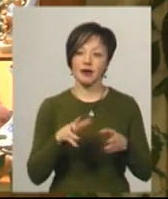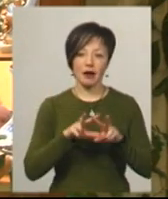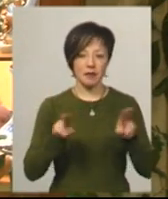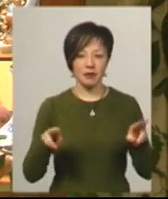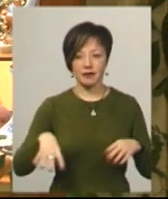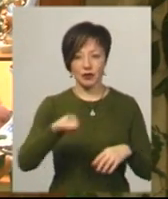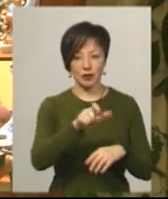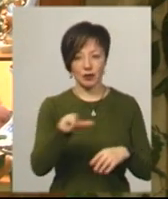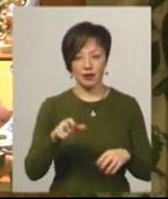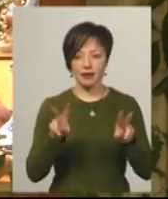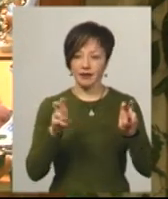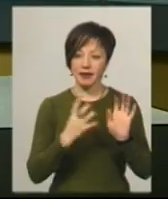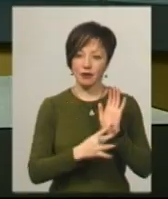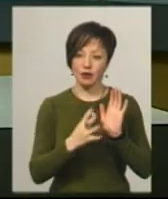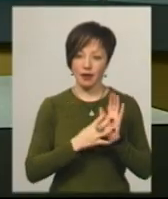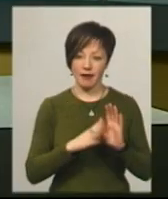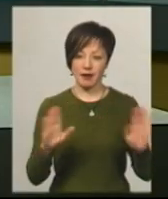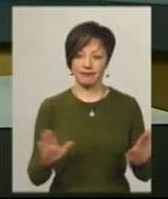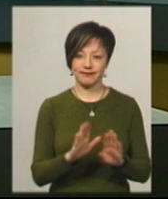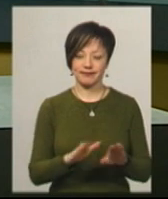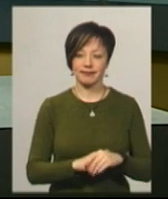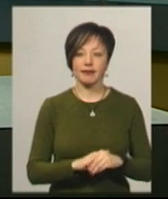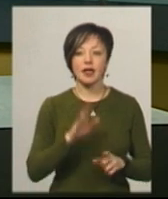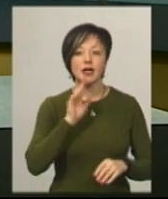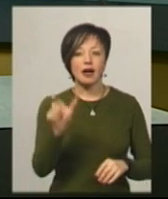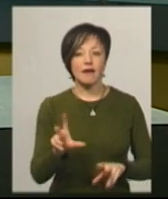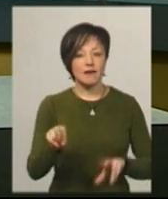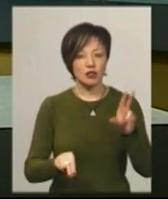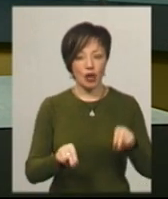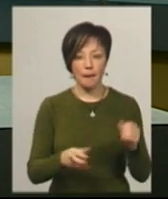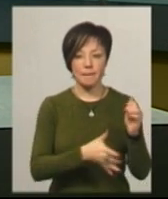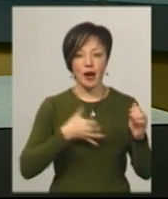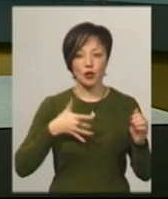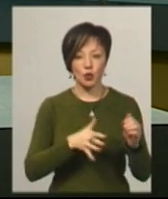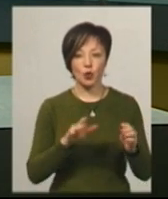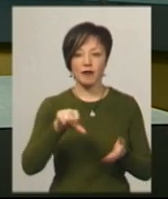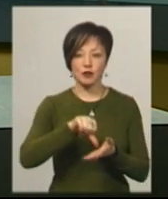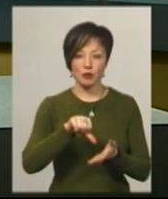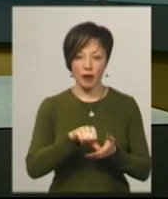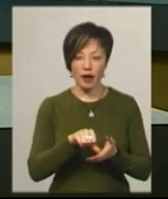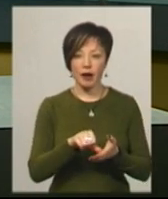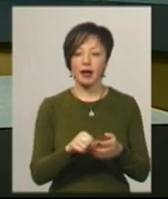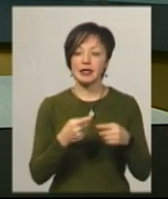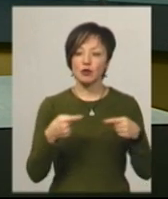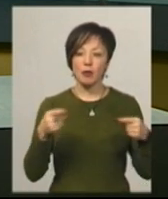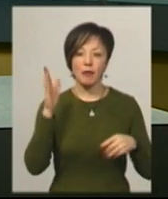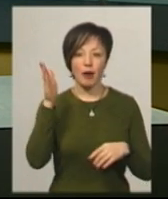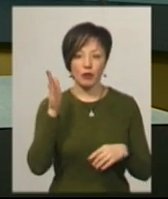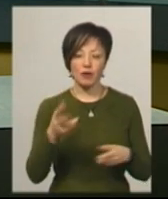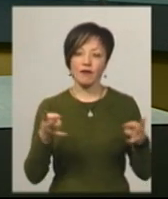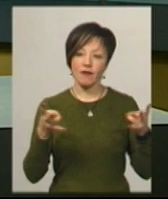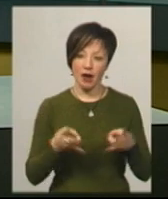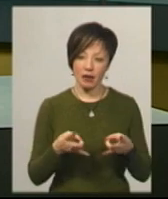Тому моя пісня називається 99. Співачка вважає, що бандура, з якою вона виступає, – інструмент майбутнього, який